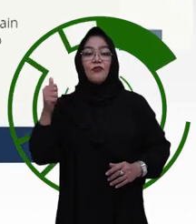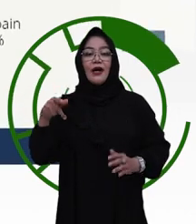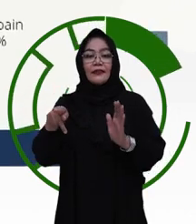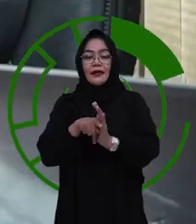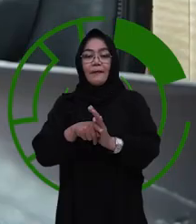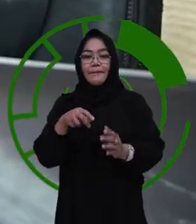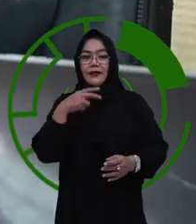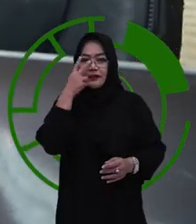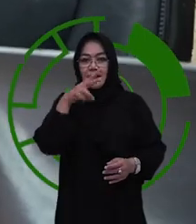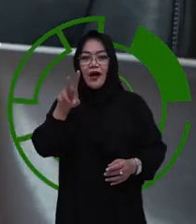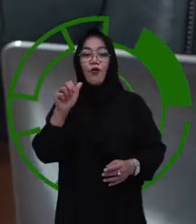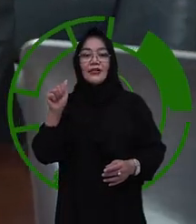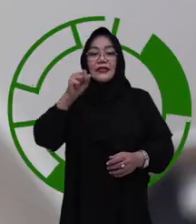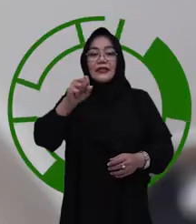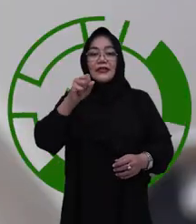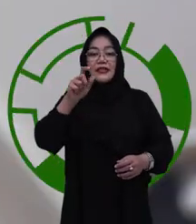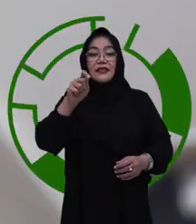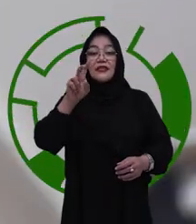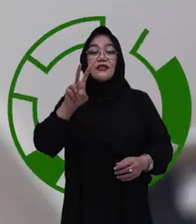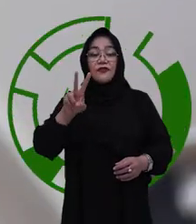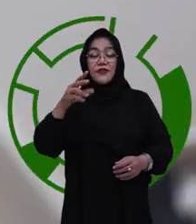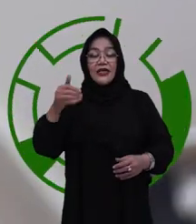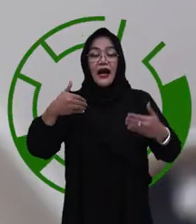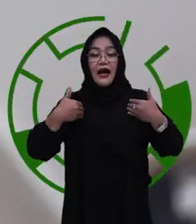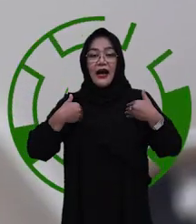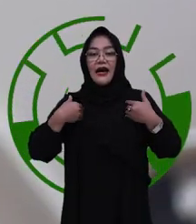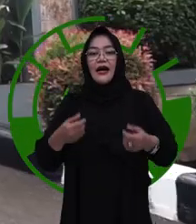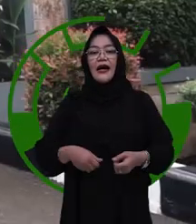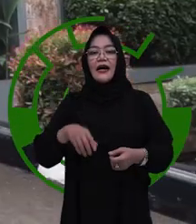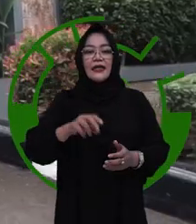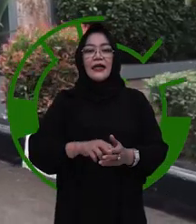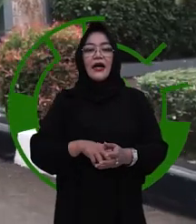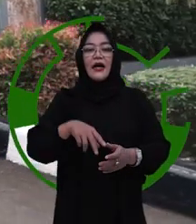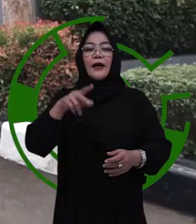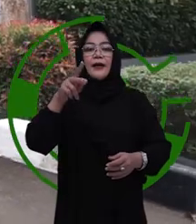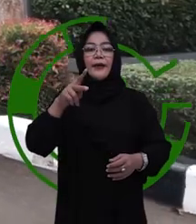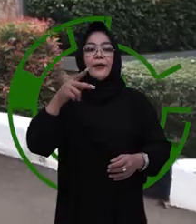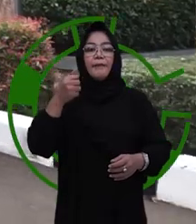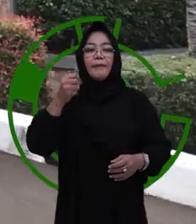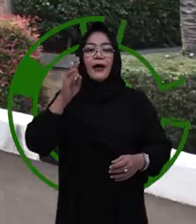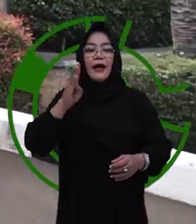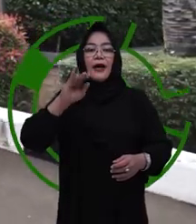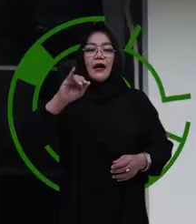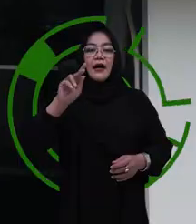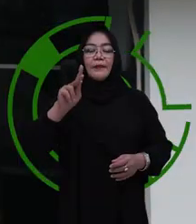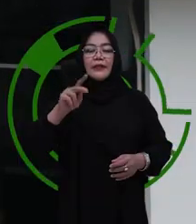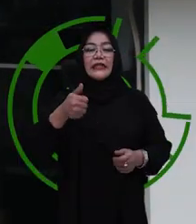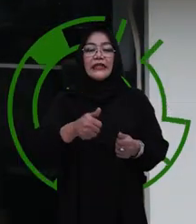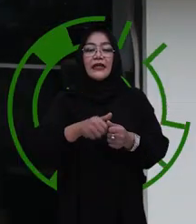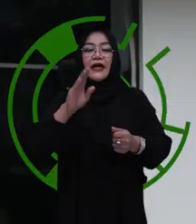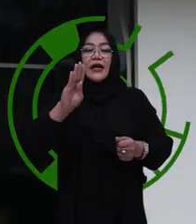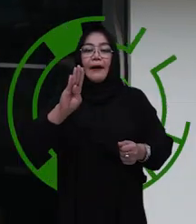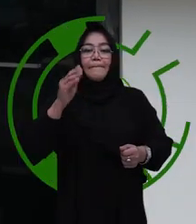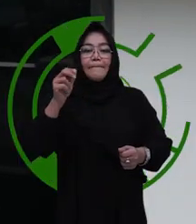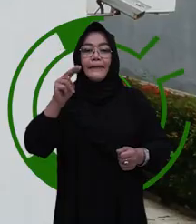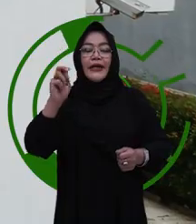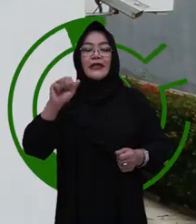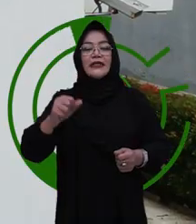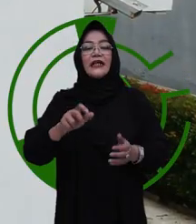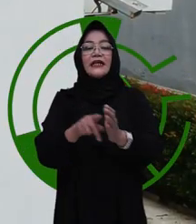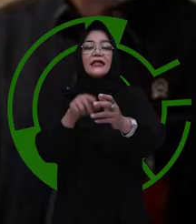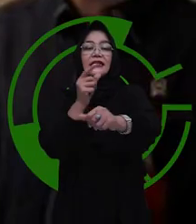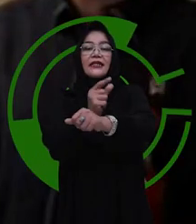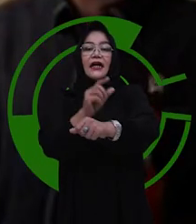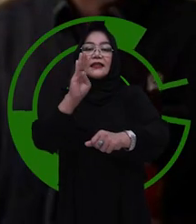penguatan pengawasan. CCTV yang ada dan telah terintegrasi. Public campaign dengan banner-banner anti korupsi.